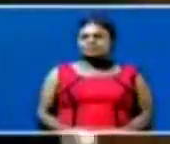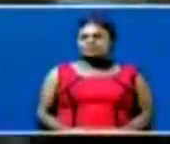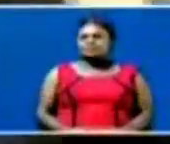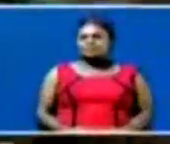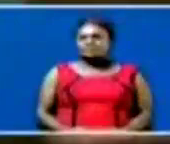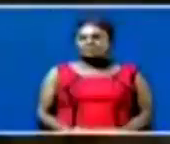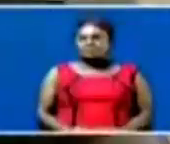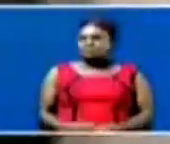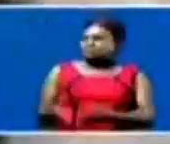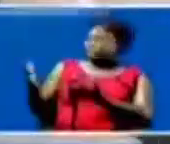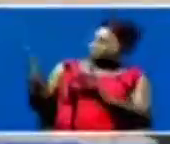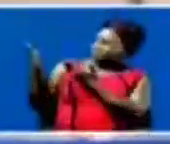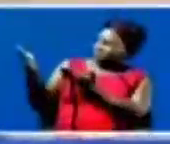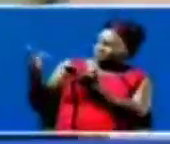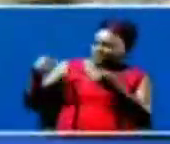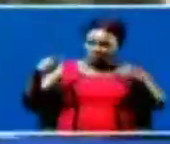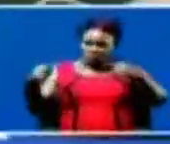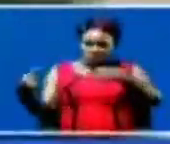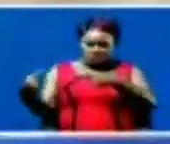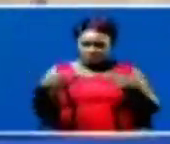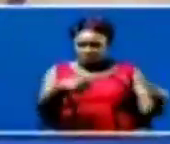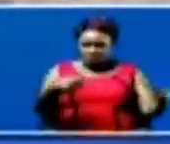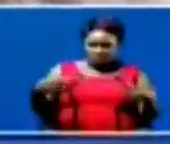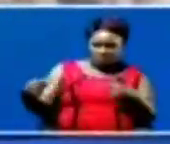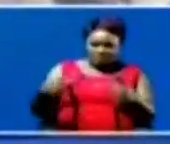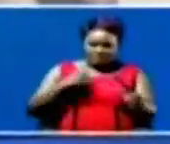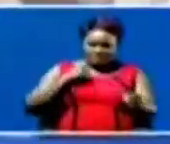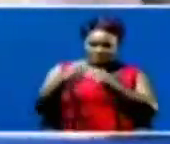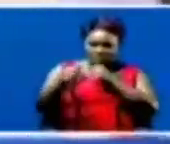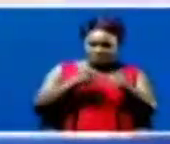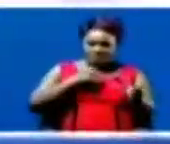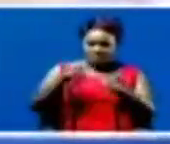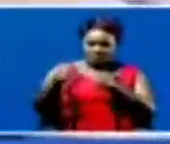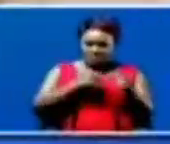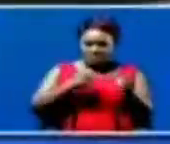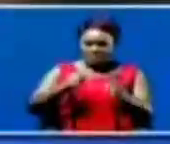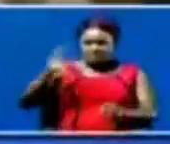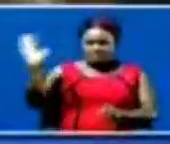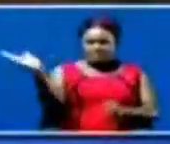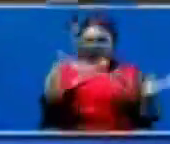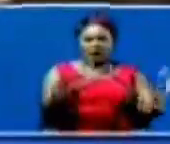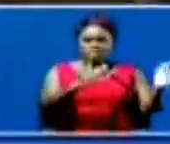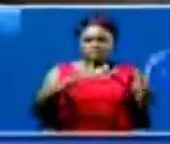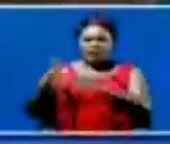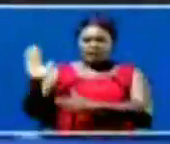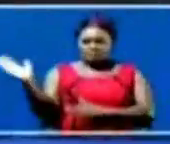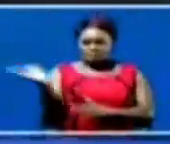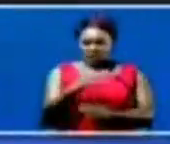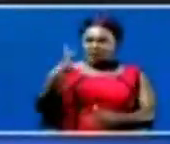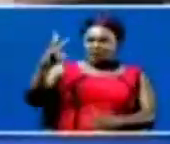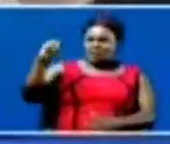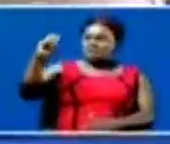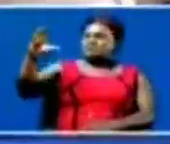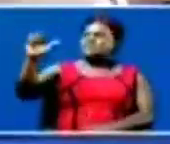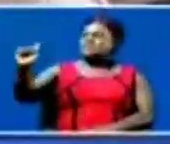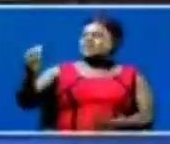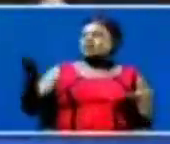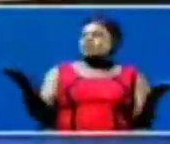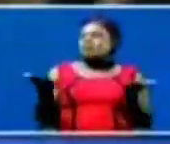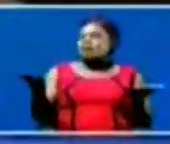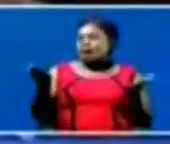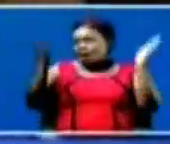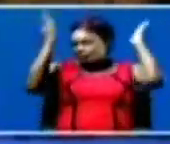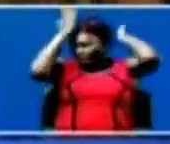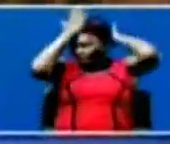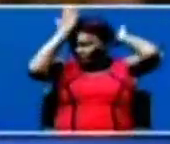Ilikuwa nikioja vuta nkuvute, mashati kuchanika, magumi na makofi kuzaga. Wawakilishi wadi katika kaunti ya